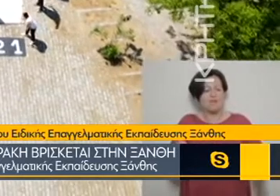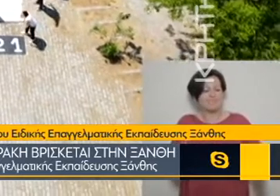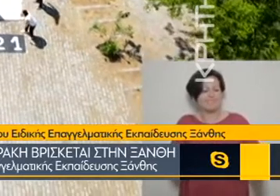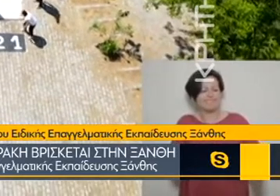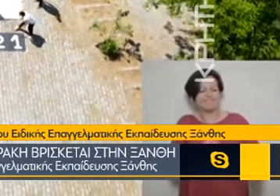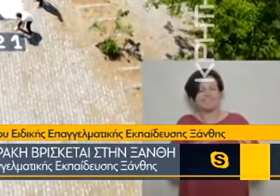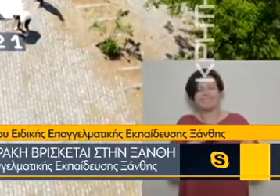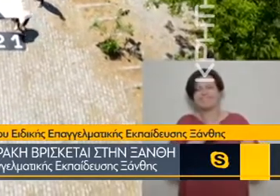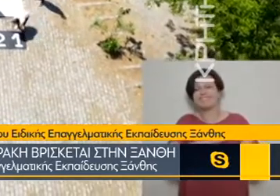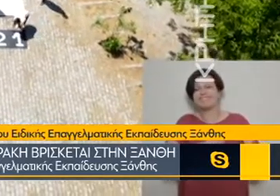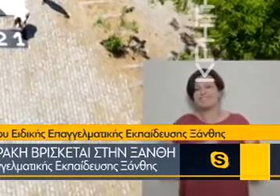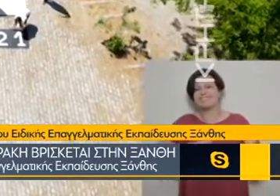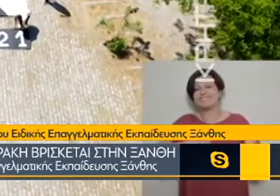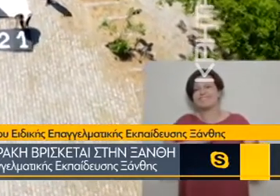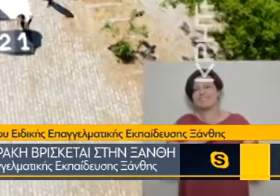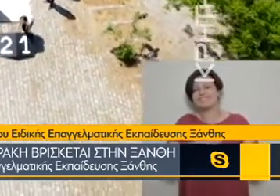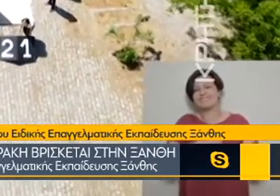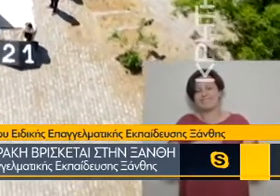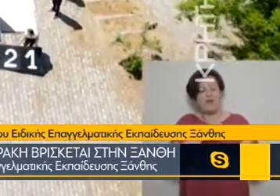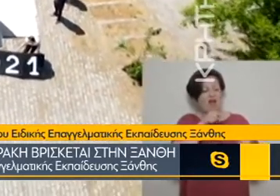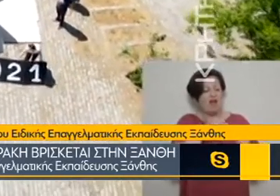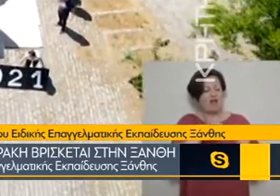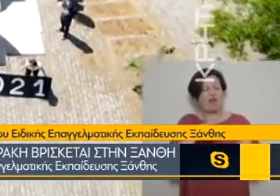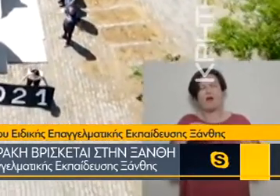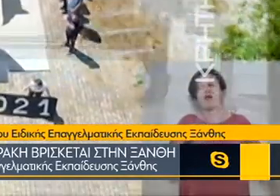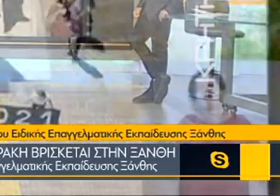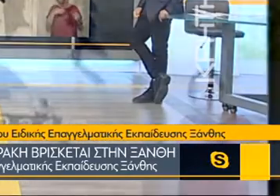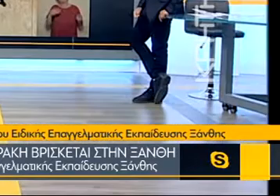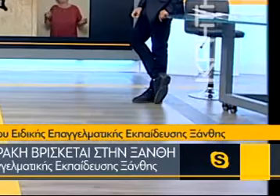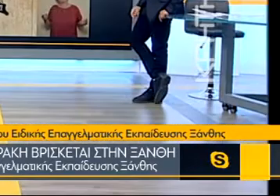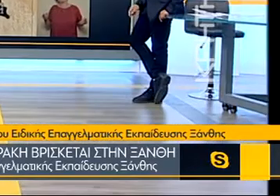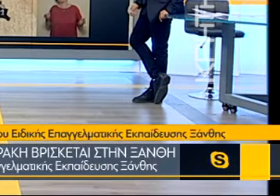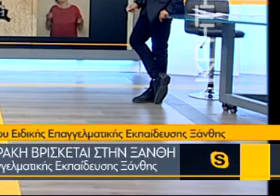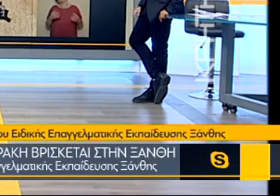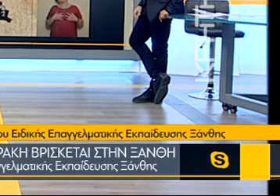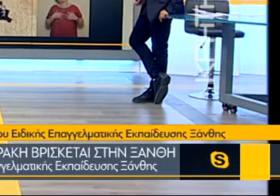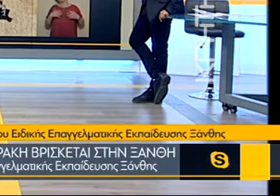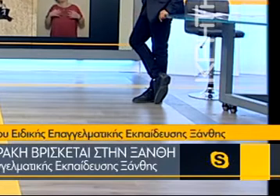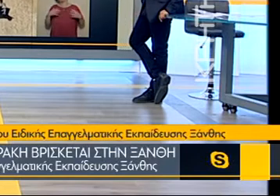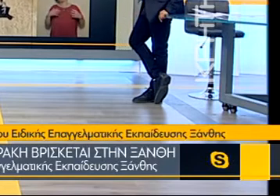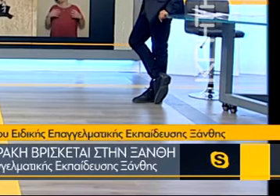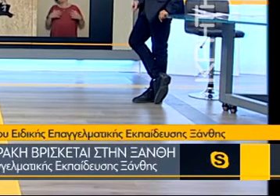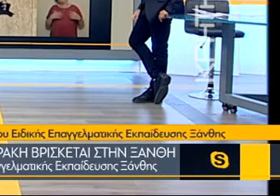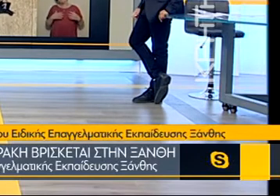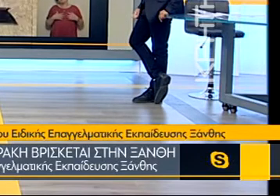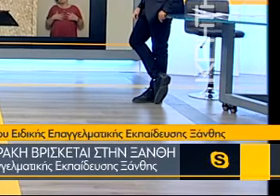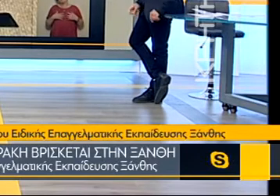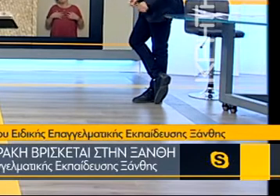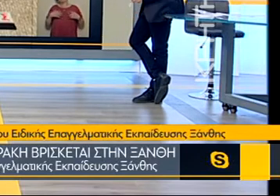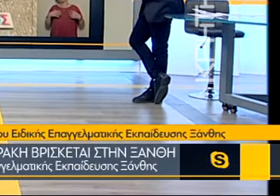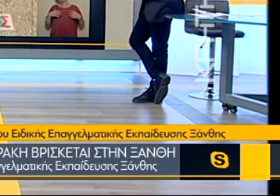τραγούδι. Και μετά την ηχογράφηση είπαμε να κάνουμε και κάτι ακόμη επιπλέον, αφενός να μείνει στη μνήμη των